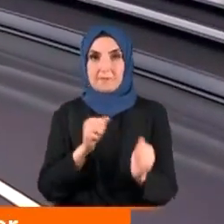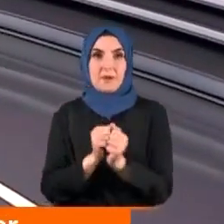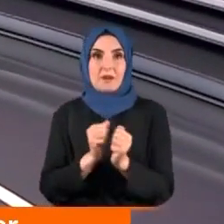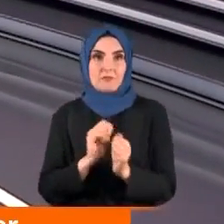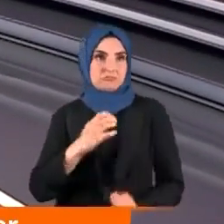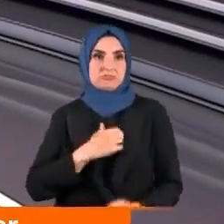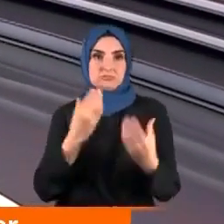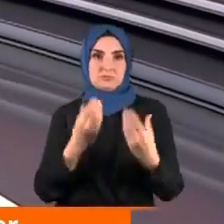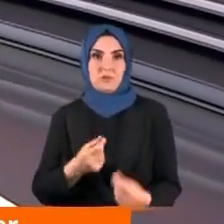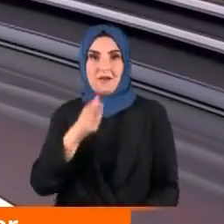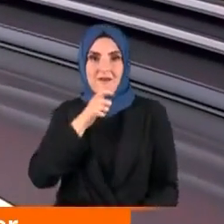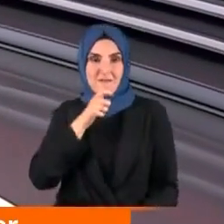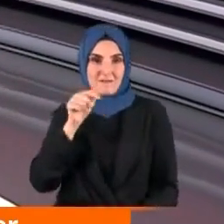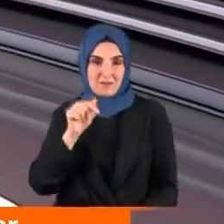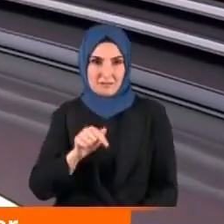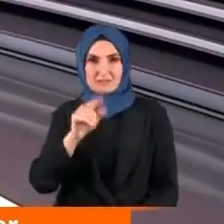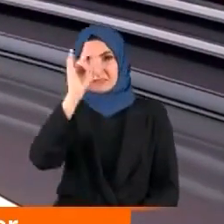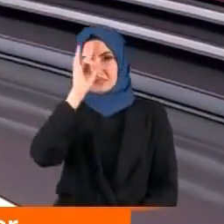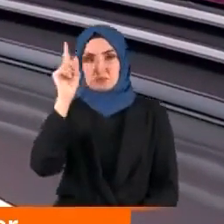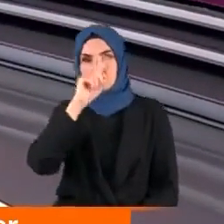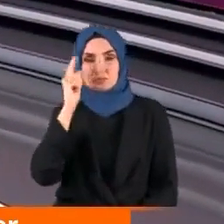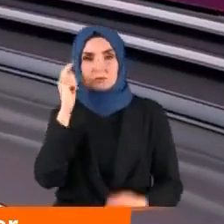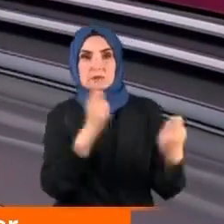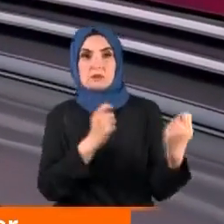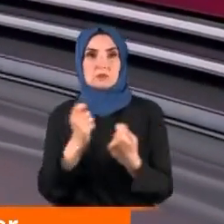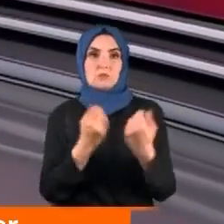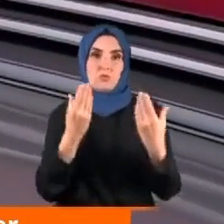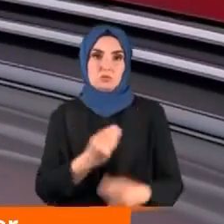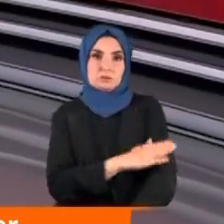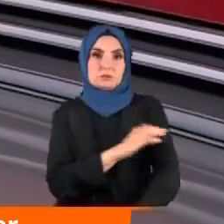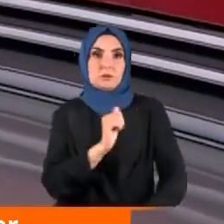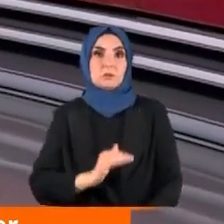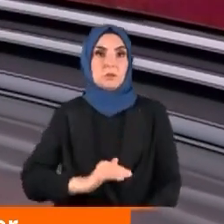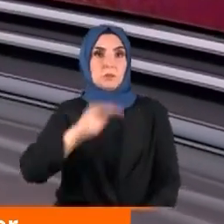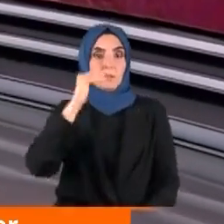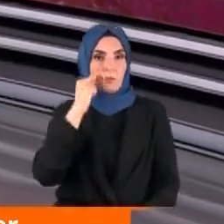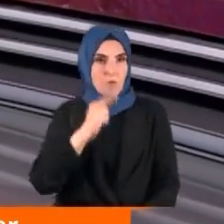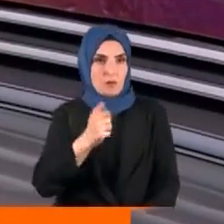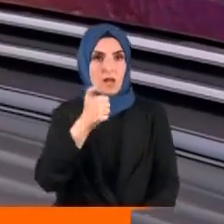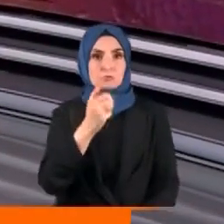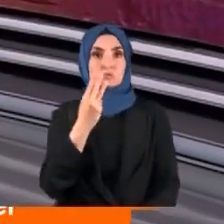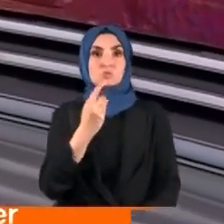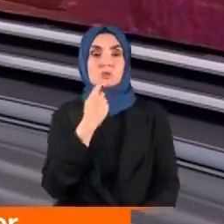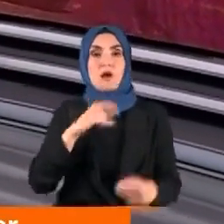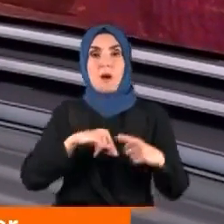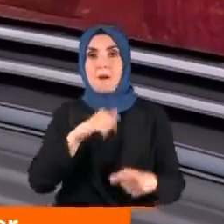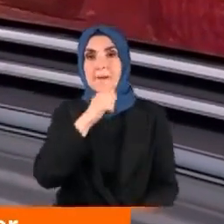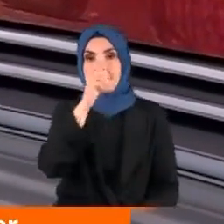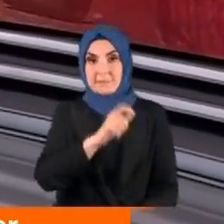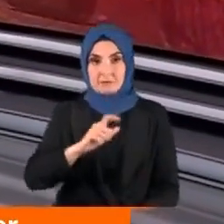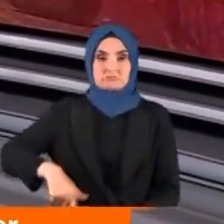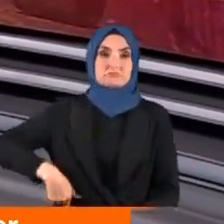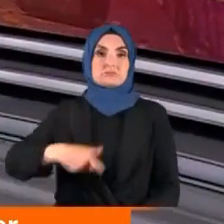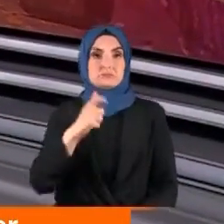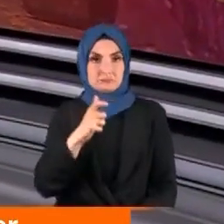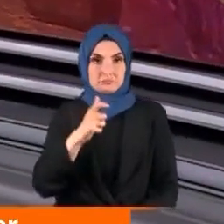kıskançlık yüzünden tartışmaya başladı. Tansiyonun arttığı sırada 63 yaşındaki Hakan Asilkan silahını çıkarıp hem sevgilisi hem de